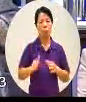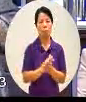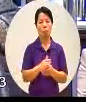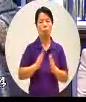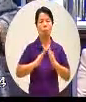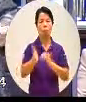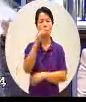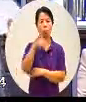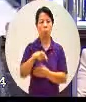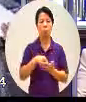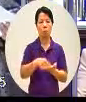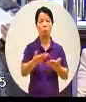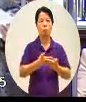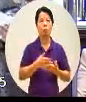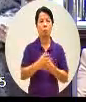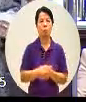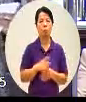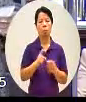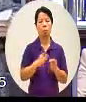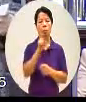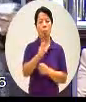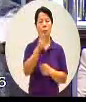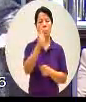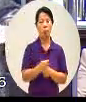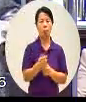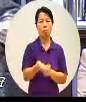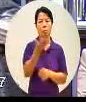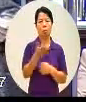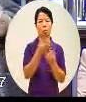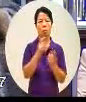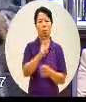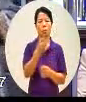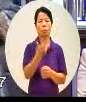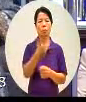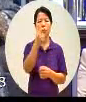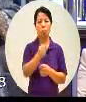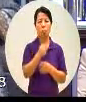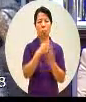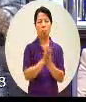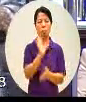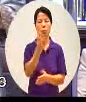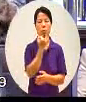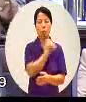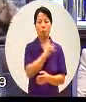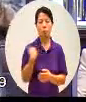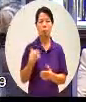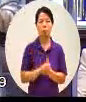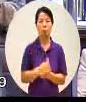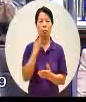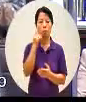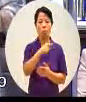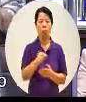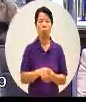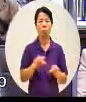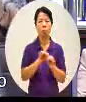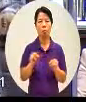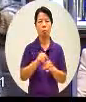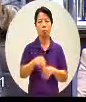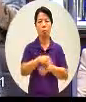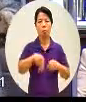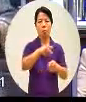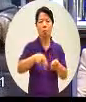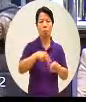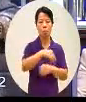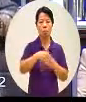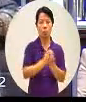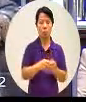府征收差不多要十几亿，啊，这按十七亿外，安无可能。所以讲，你也讲土地定位、都